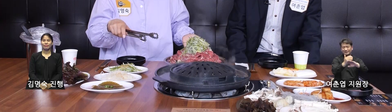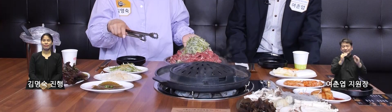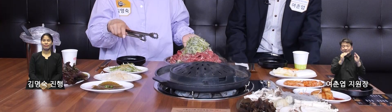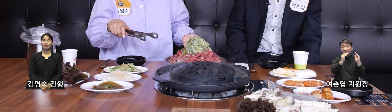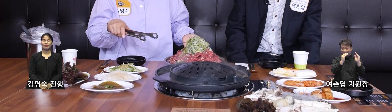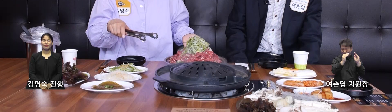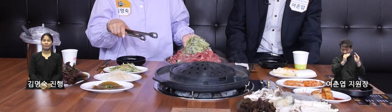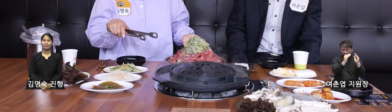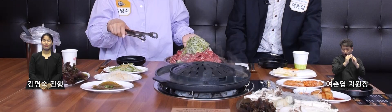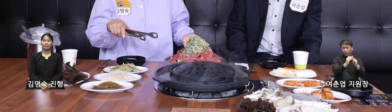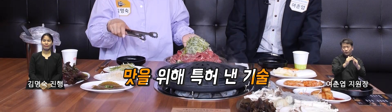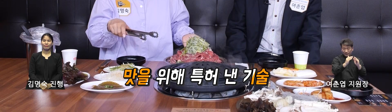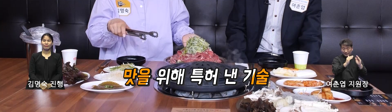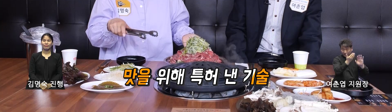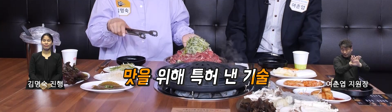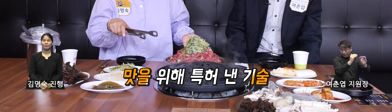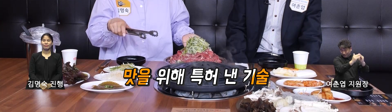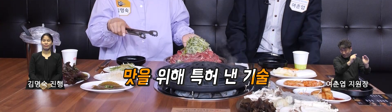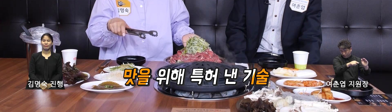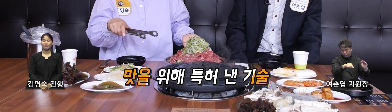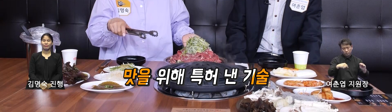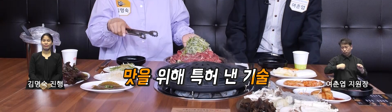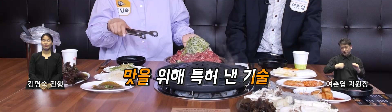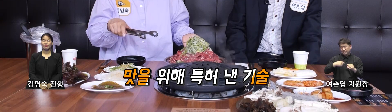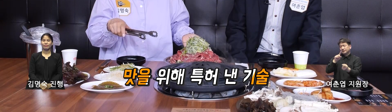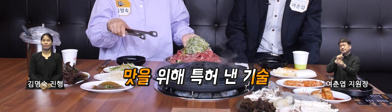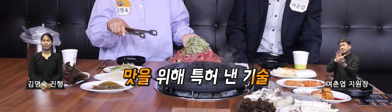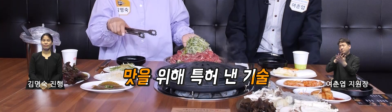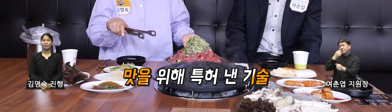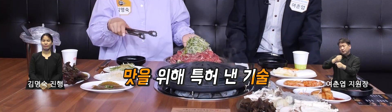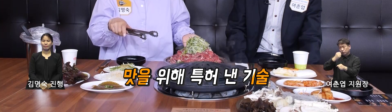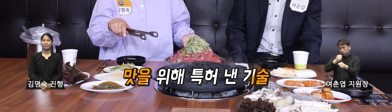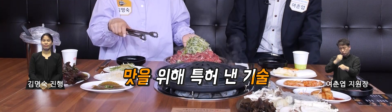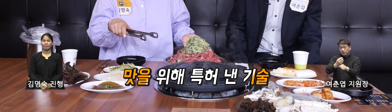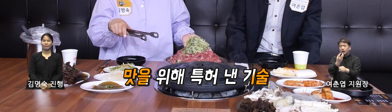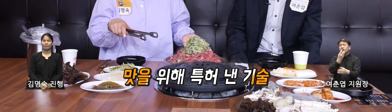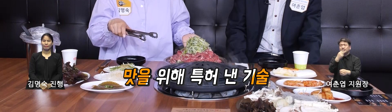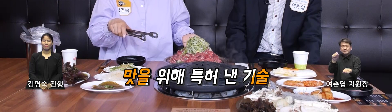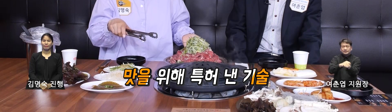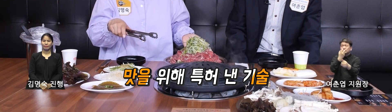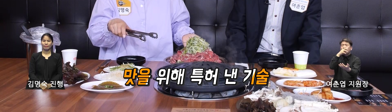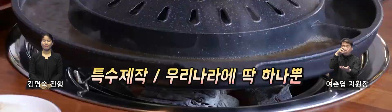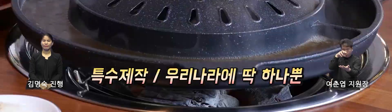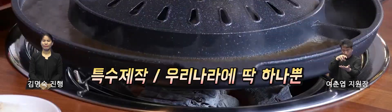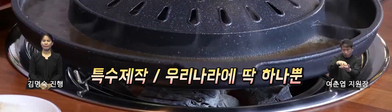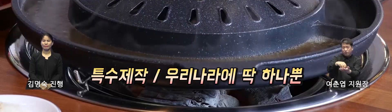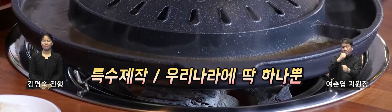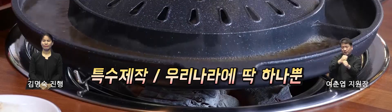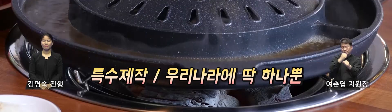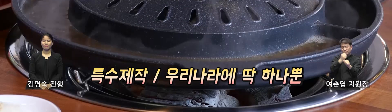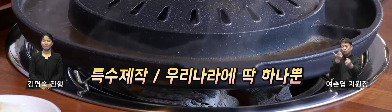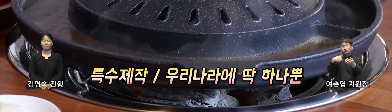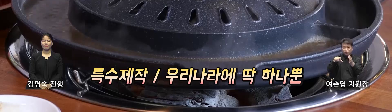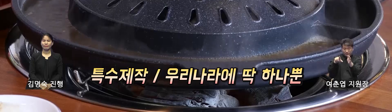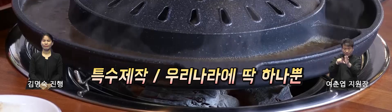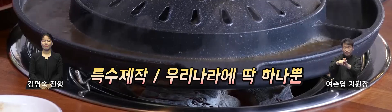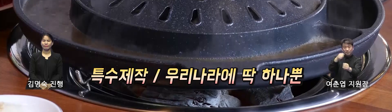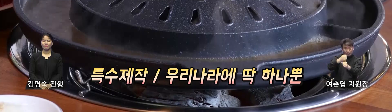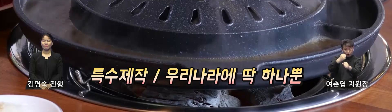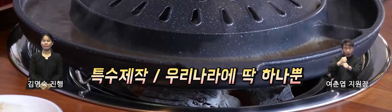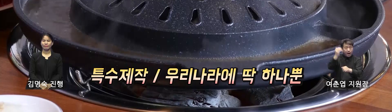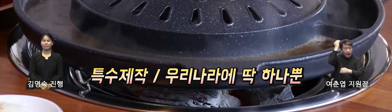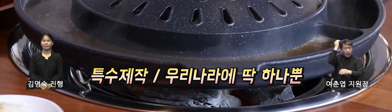특허 잡으려고 저희가 주문 생산을 했고, 특허를 내기 위해서 단지 대한민국 한 군데